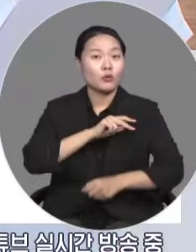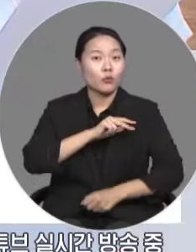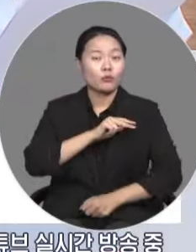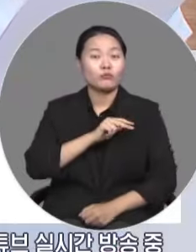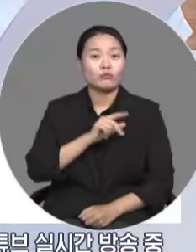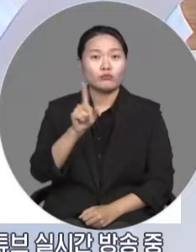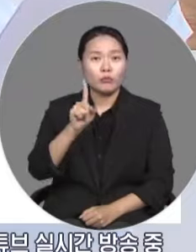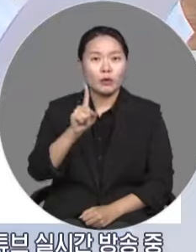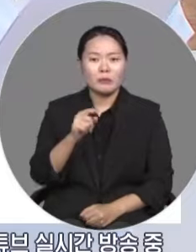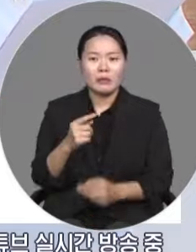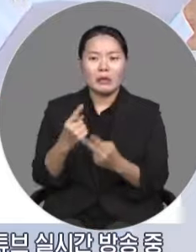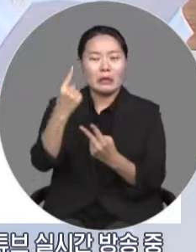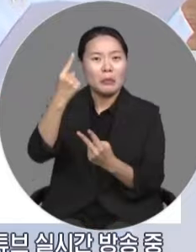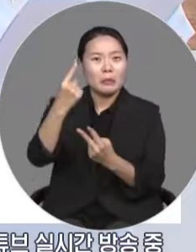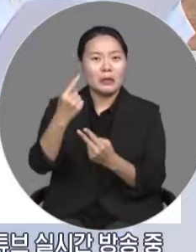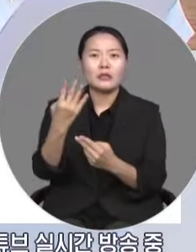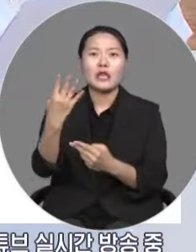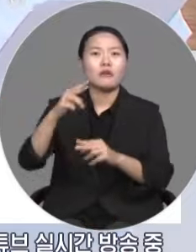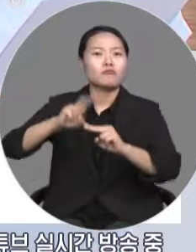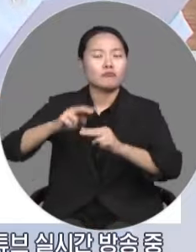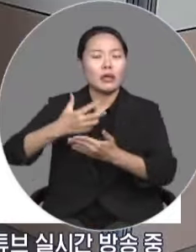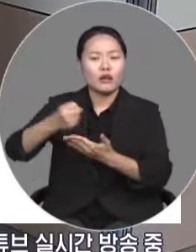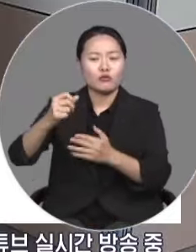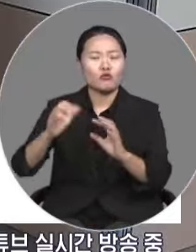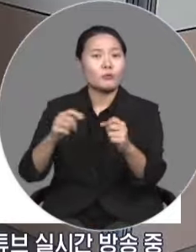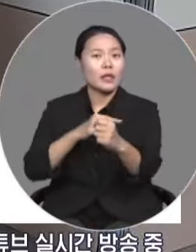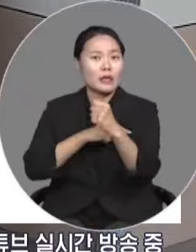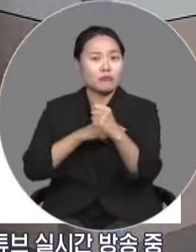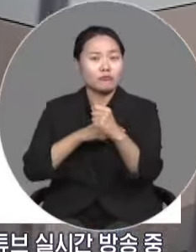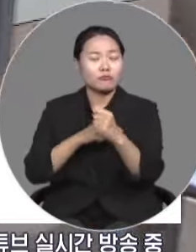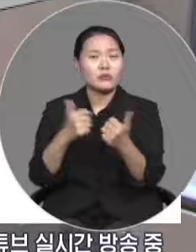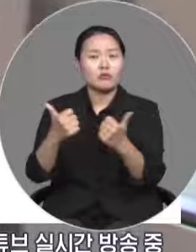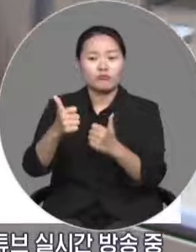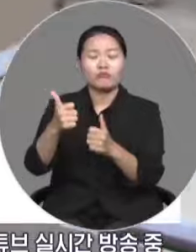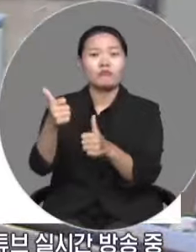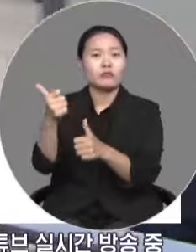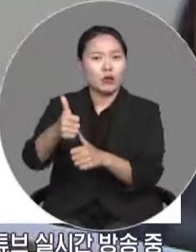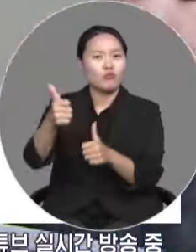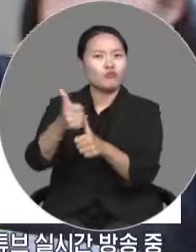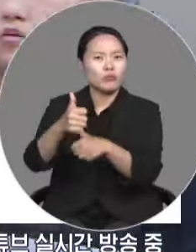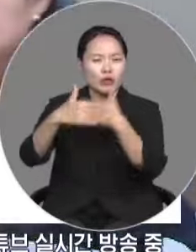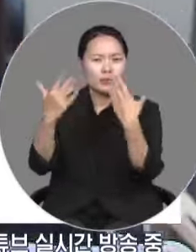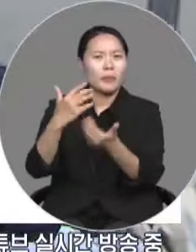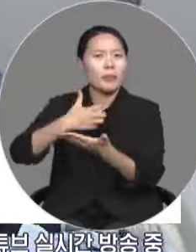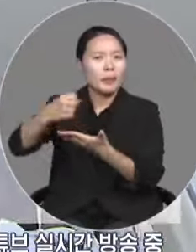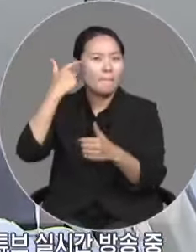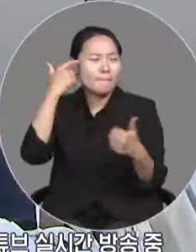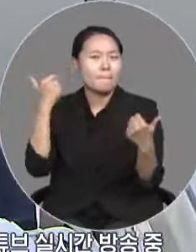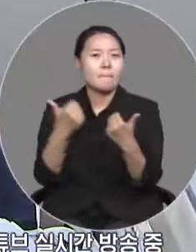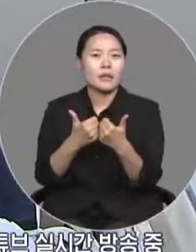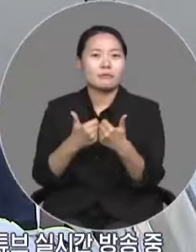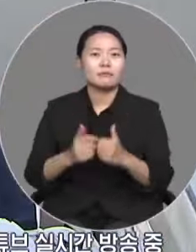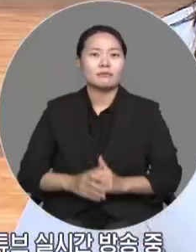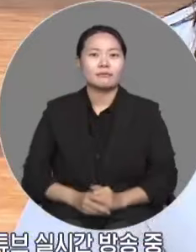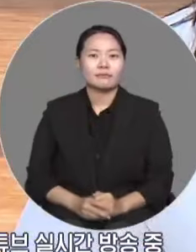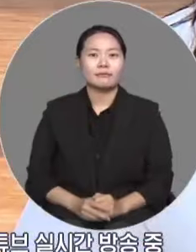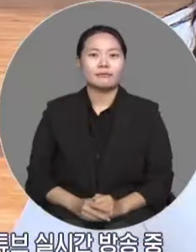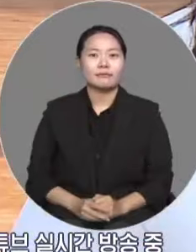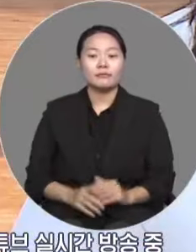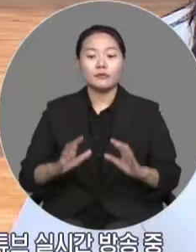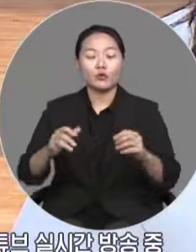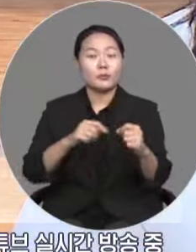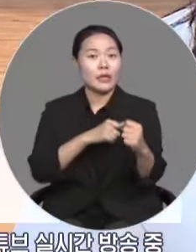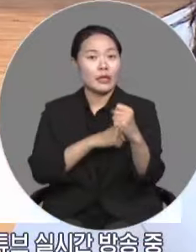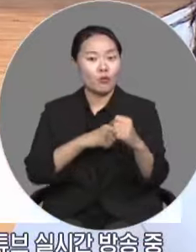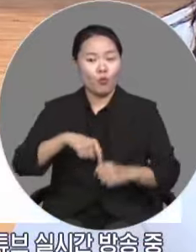의원은 과반인 4석을 가진 국민의힘이 하반기 의장과 부의장을 독식했다며 반발하고 나섰습니다.